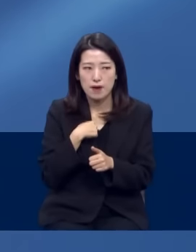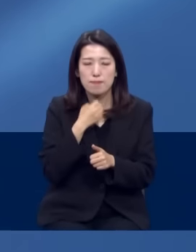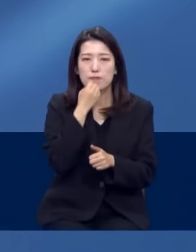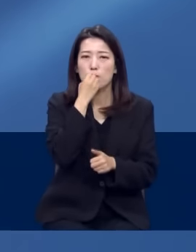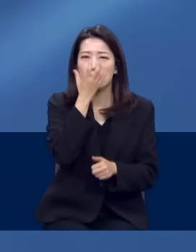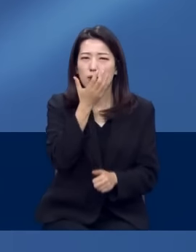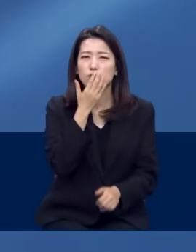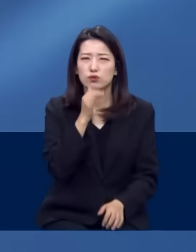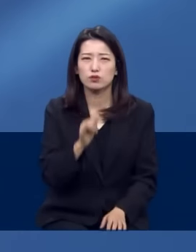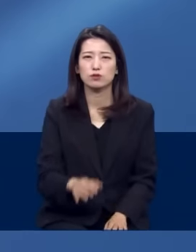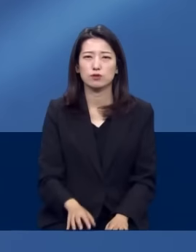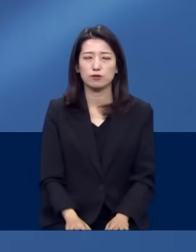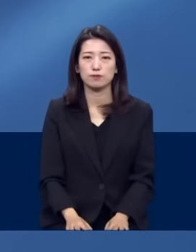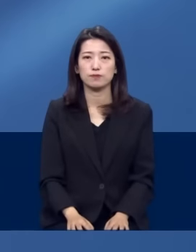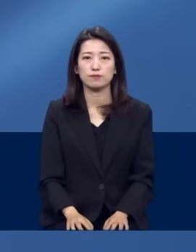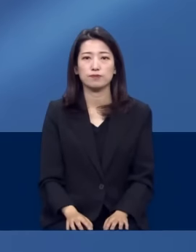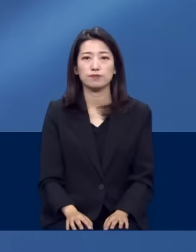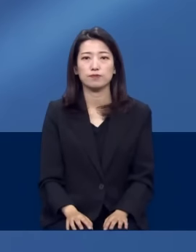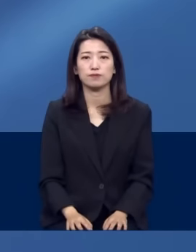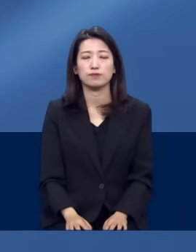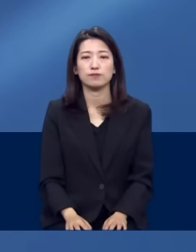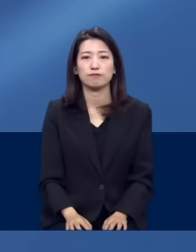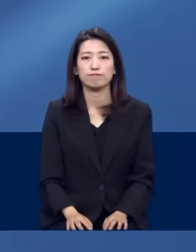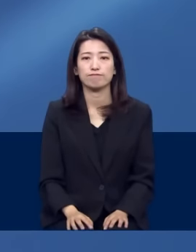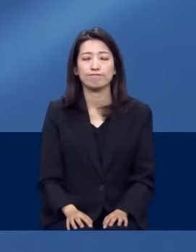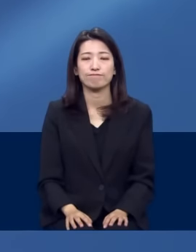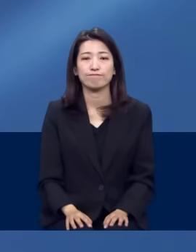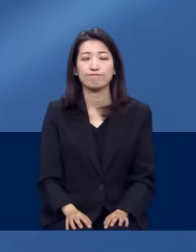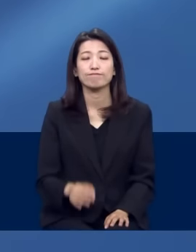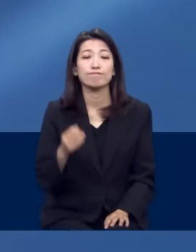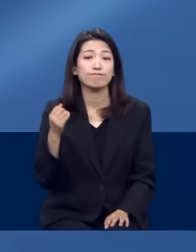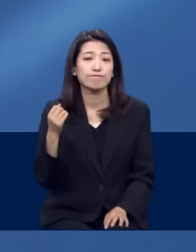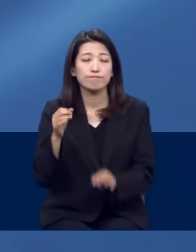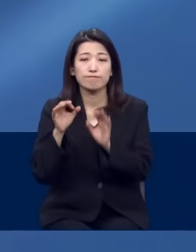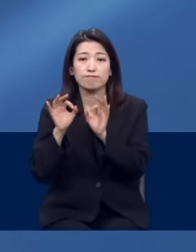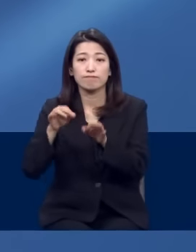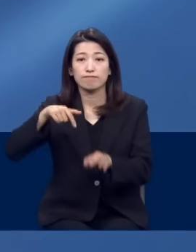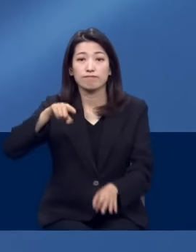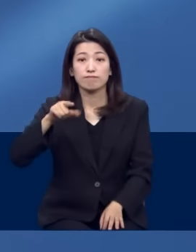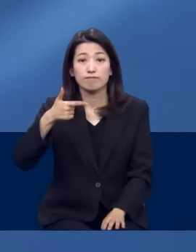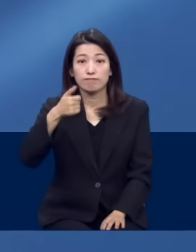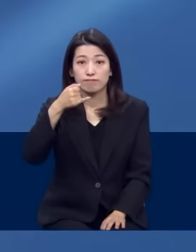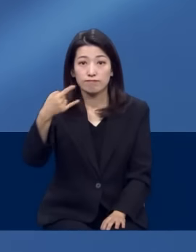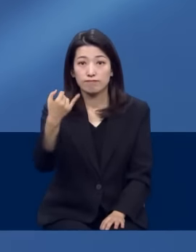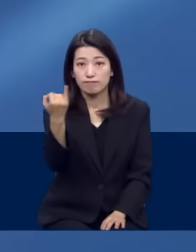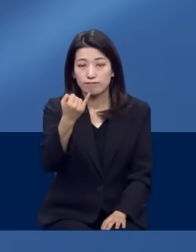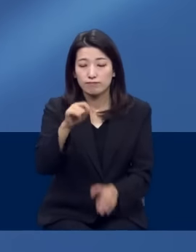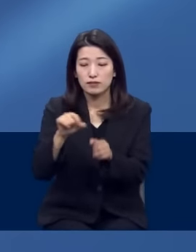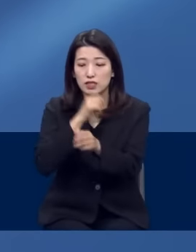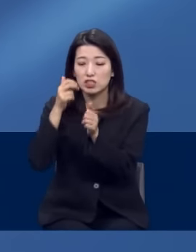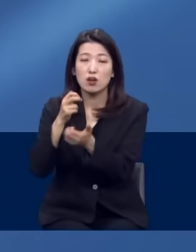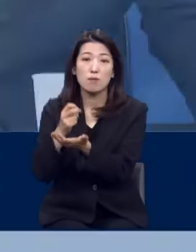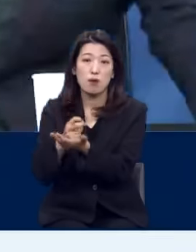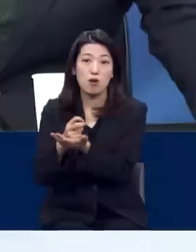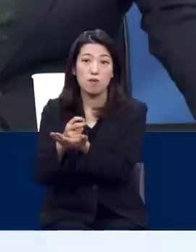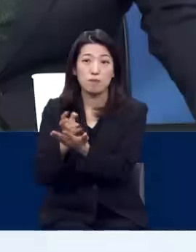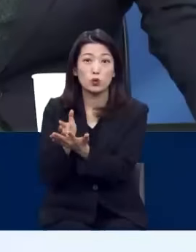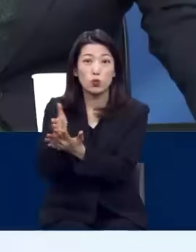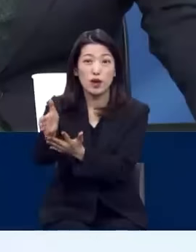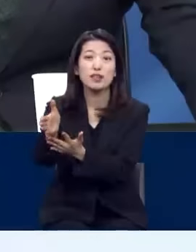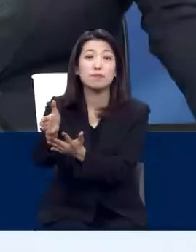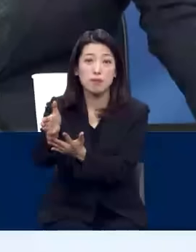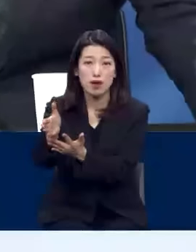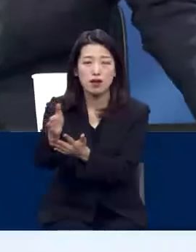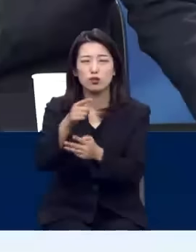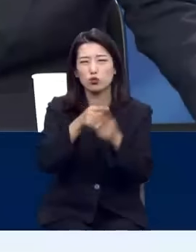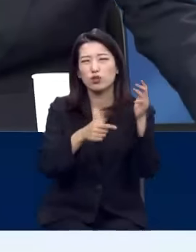여사 특검법은 또 이제 통과 됐어요 이제 뭐 재 표결이 얘 예상되고 있는 상황이고 여야 관계도 그렇고 명태곤 씨도 또